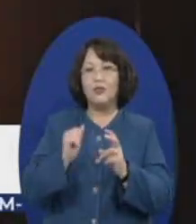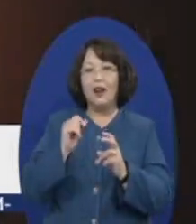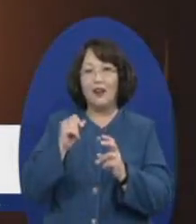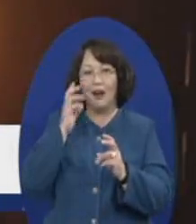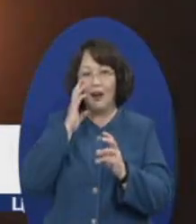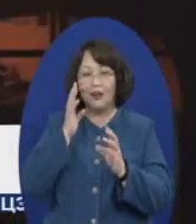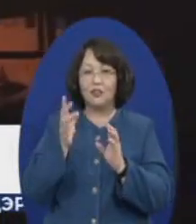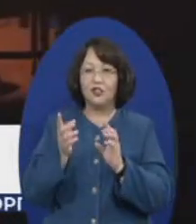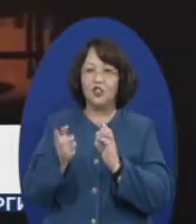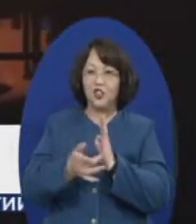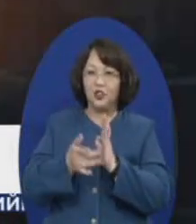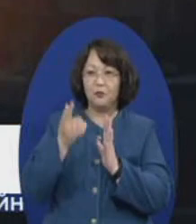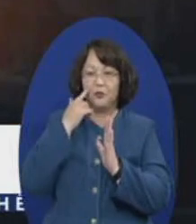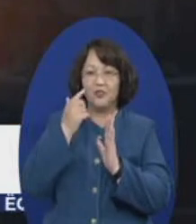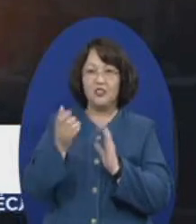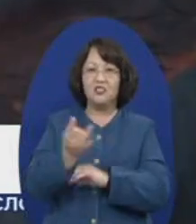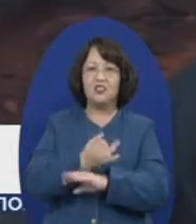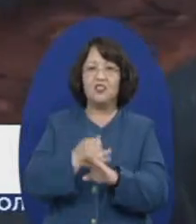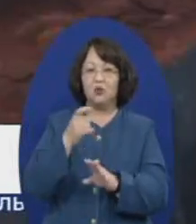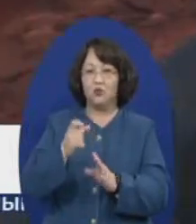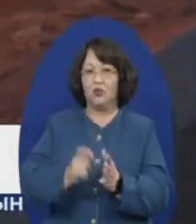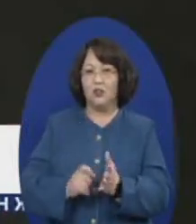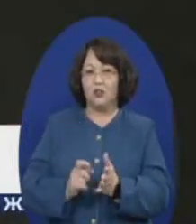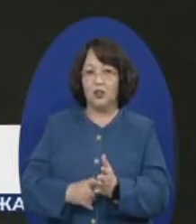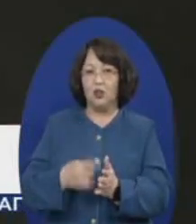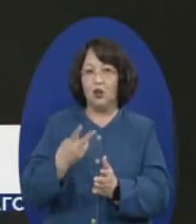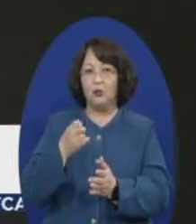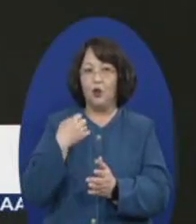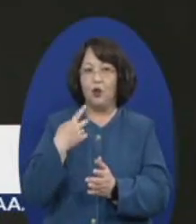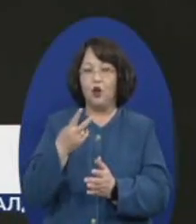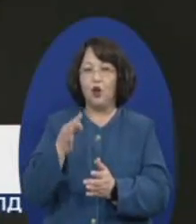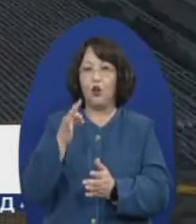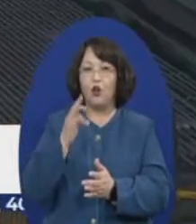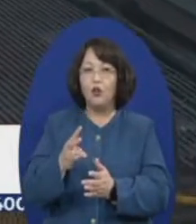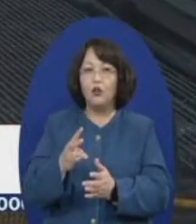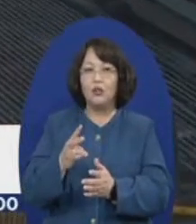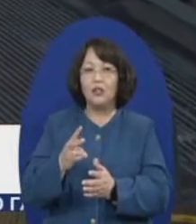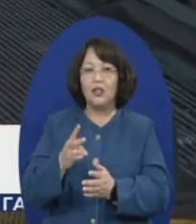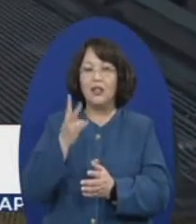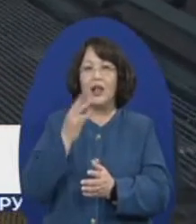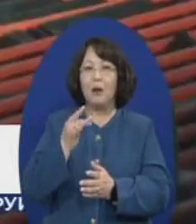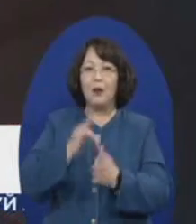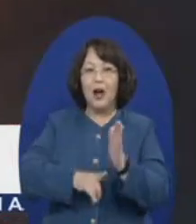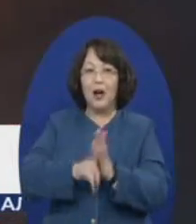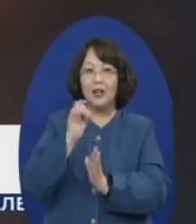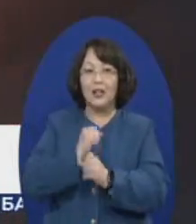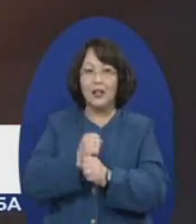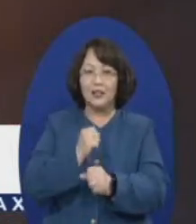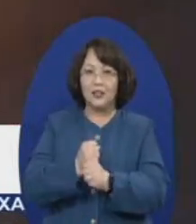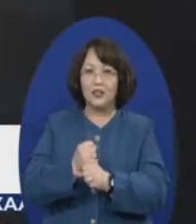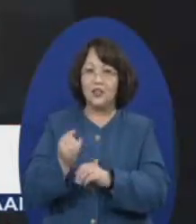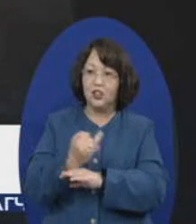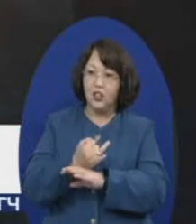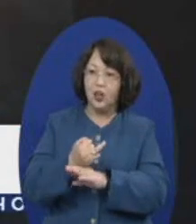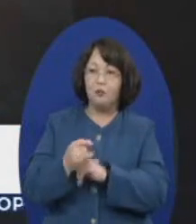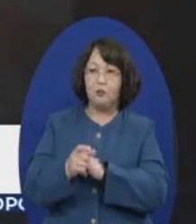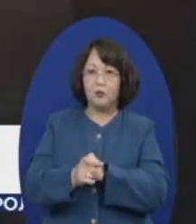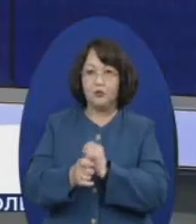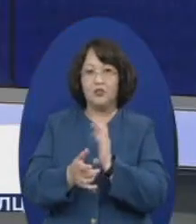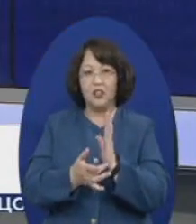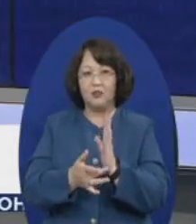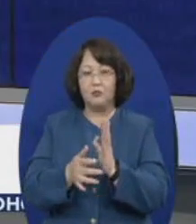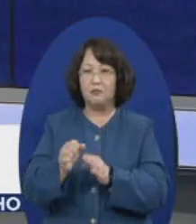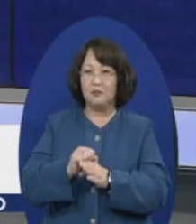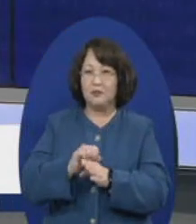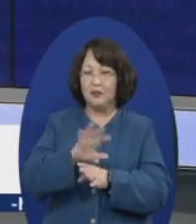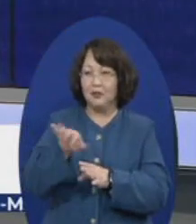оноос буюу 22 оны намраас эхлэн энэ үйлдвэр цогцлборт ажиллах боловсон хүчний бодлохоор бэлтгэх шаардлагатай гэж үзэж байгаа